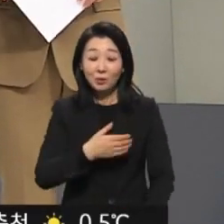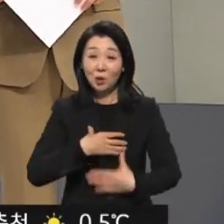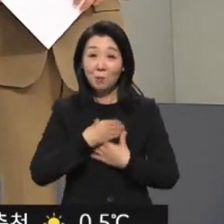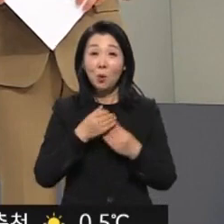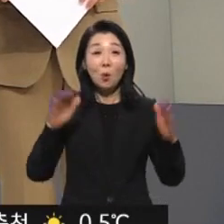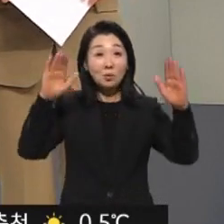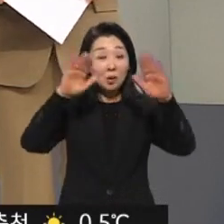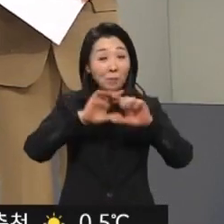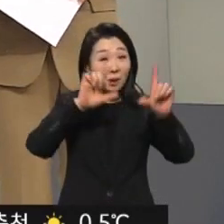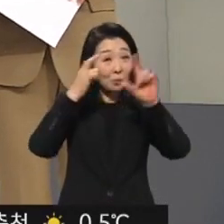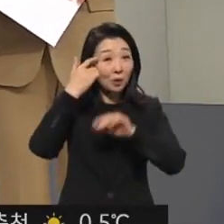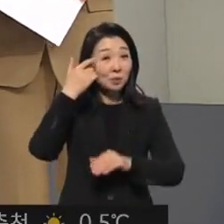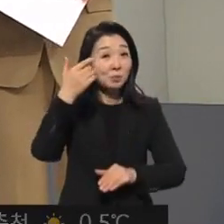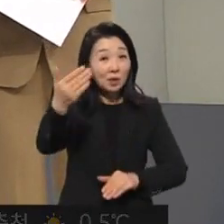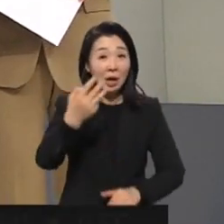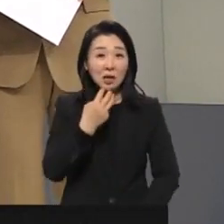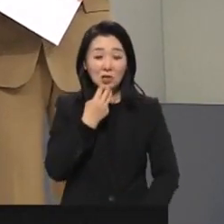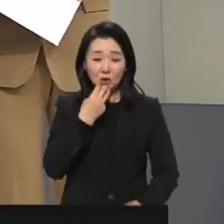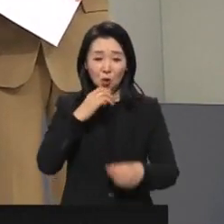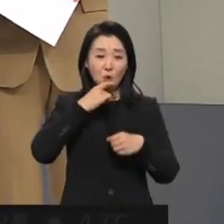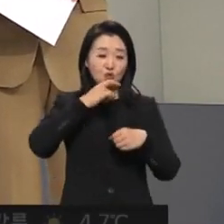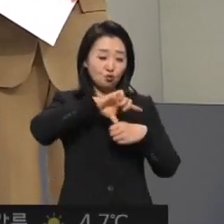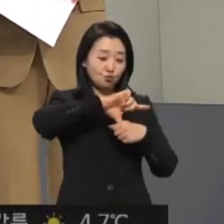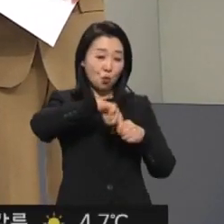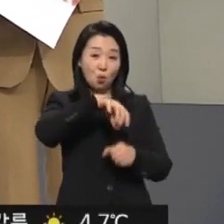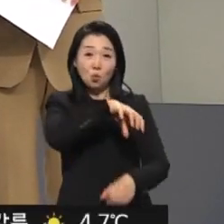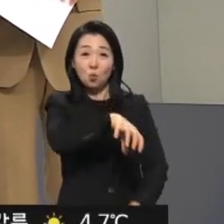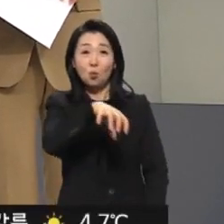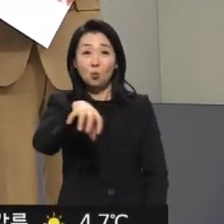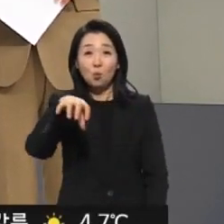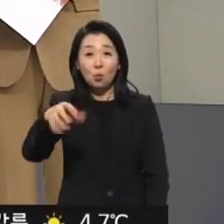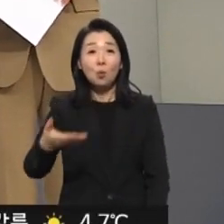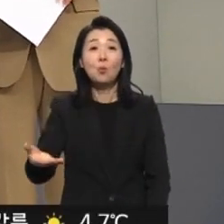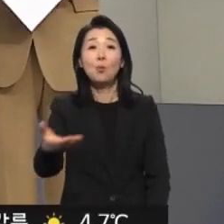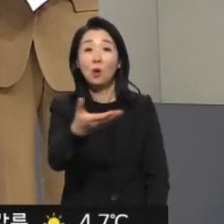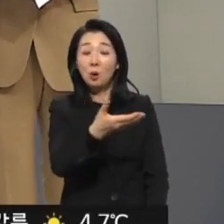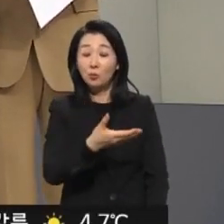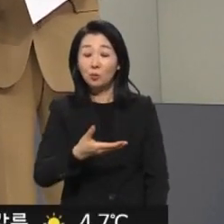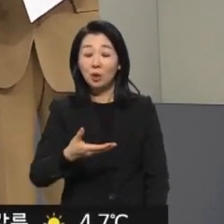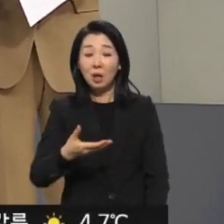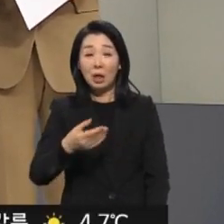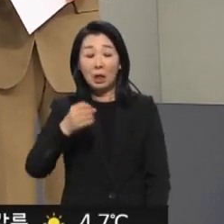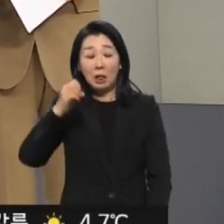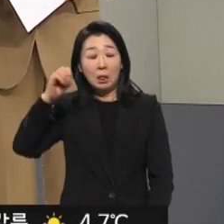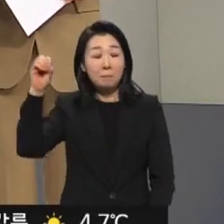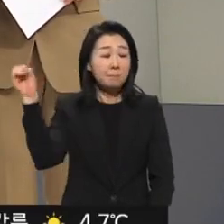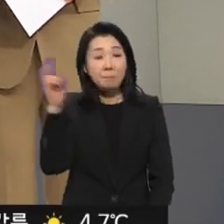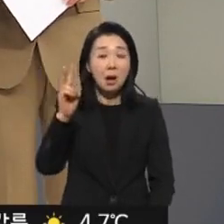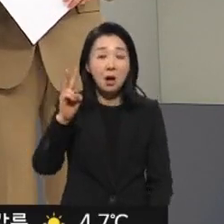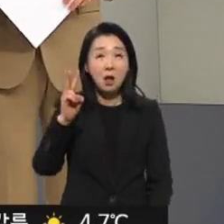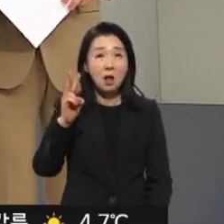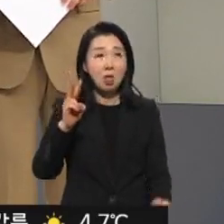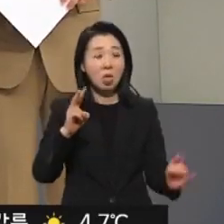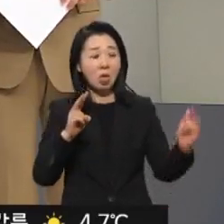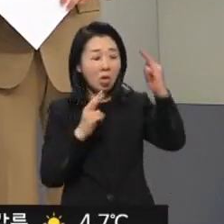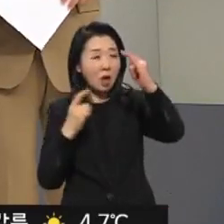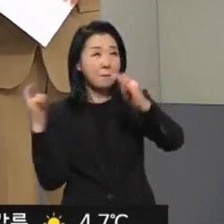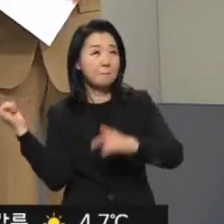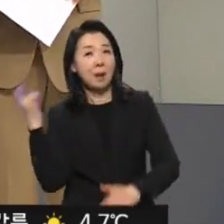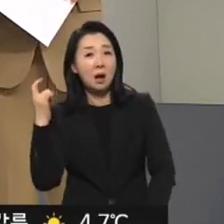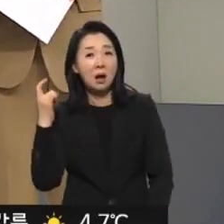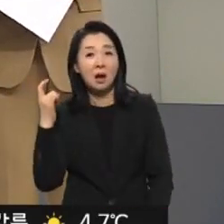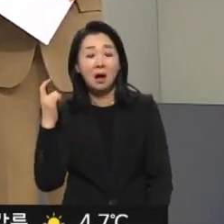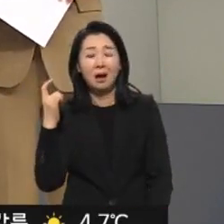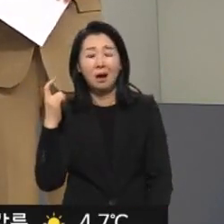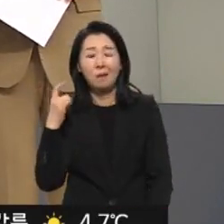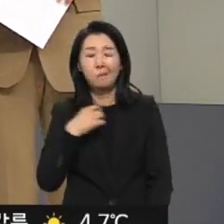평온한 밤 보내셨습니까? 서울 등 수도권에 사시는 정의원님들 중에는 정체불명의 굉음에 시달렸다 하는